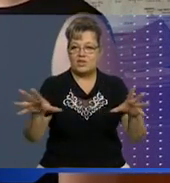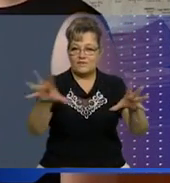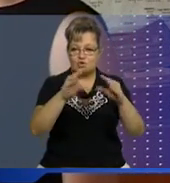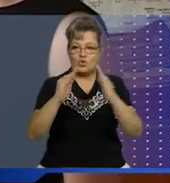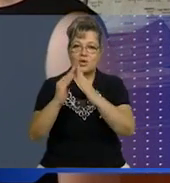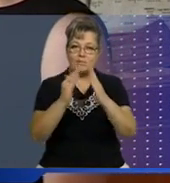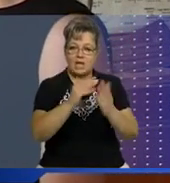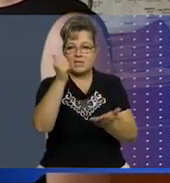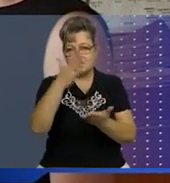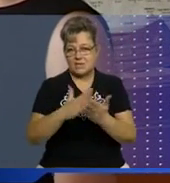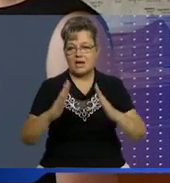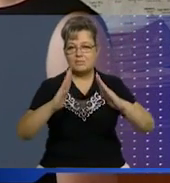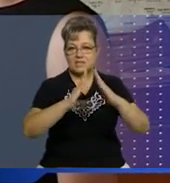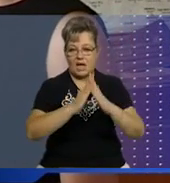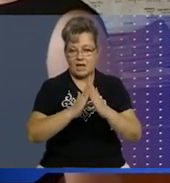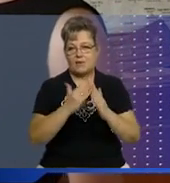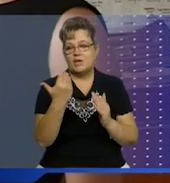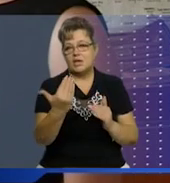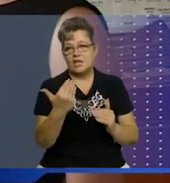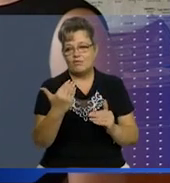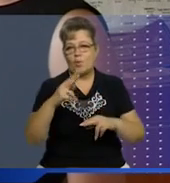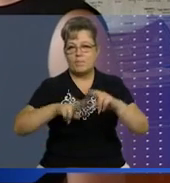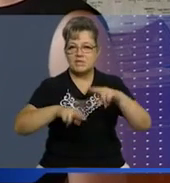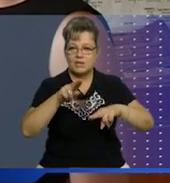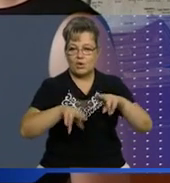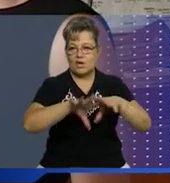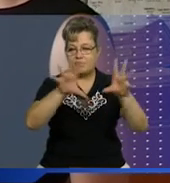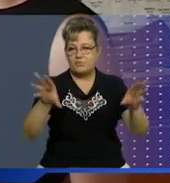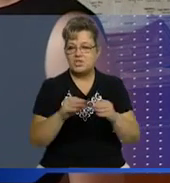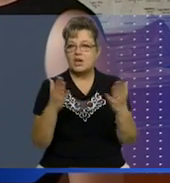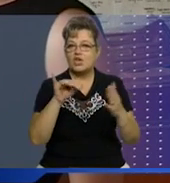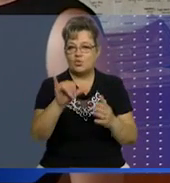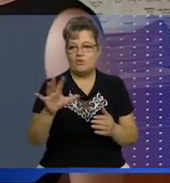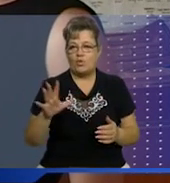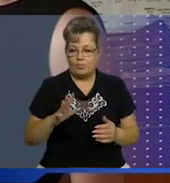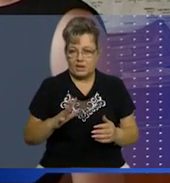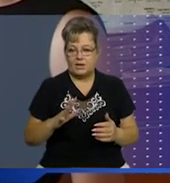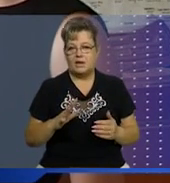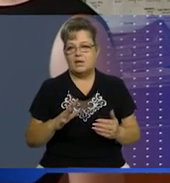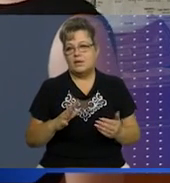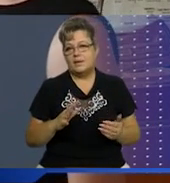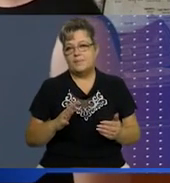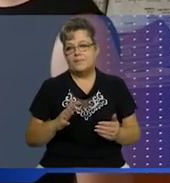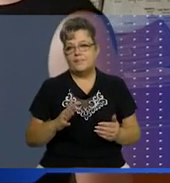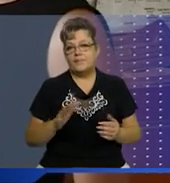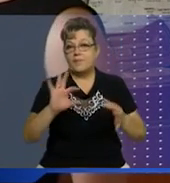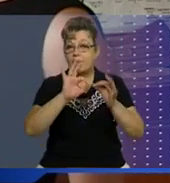все имение с центральными зданиями, с его постройками вообще, какие у него были.